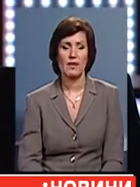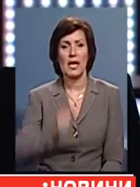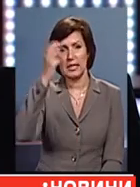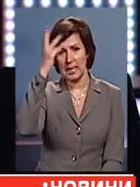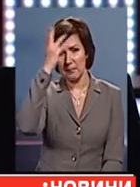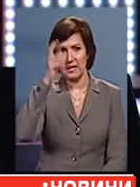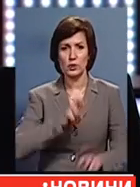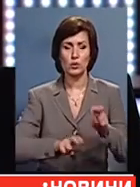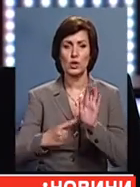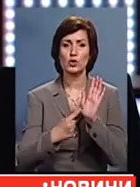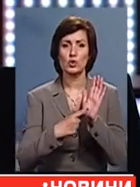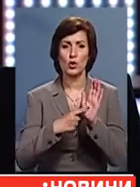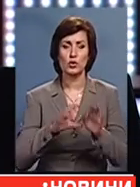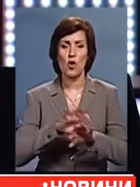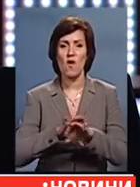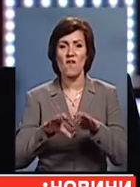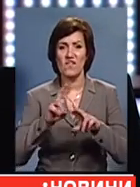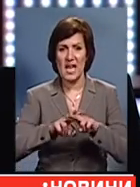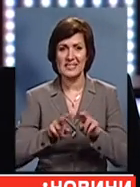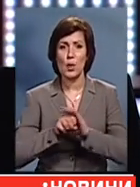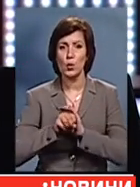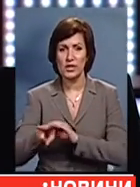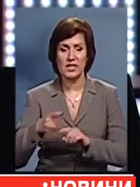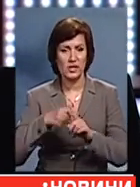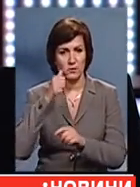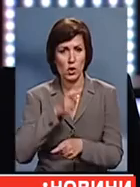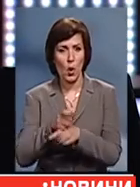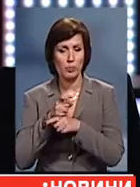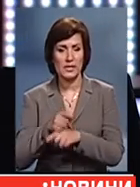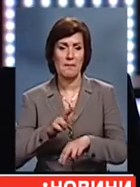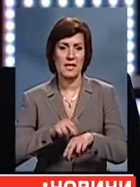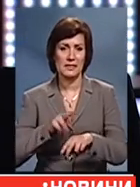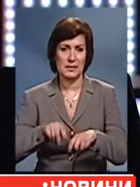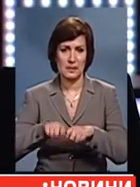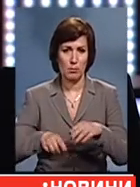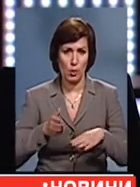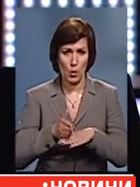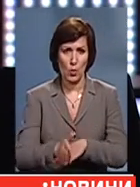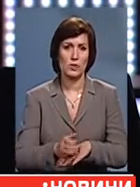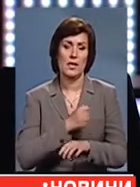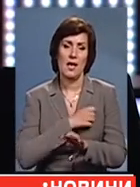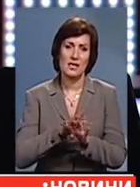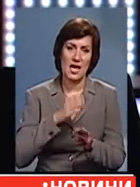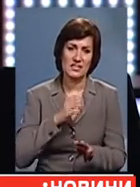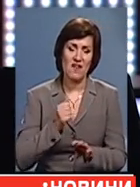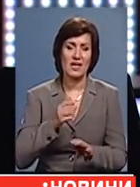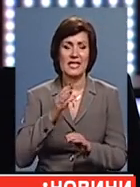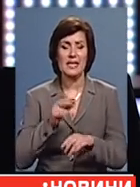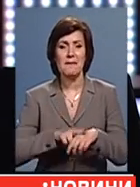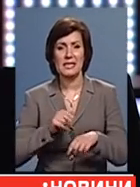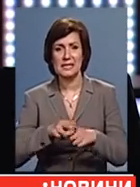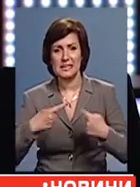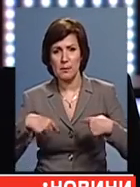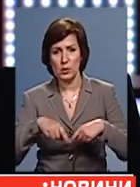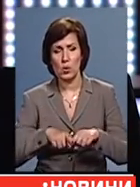На Хмельниччині шукають 6-го в'язня-утікача, який вчора обстріляв міліцейський блокпост. Задіяні бійці Нацгвардії та міліцейські підрозділи